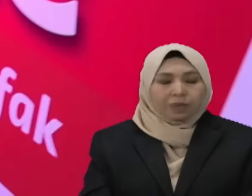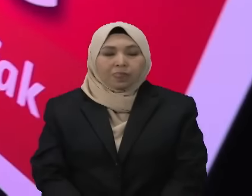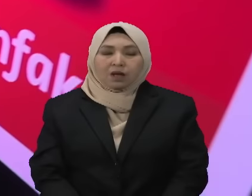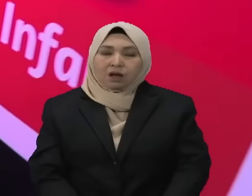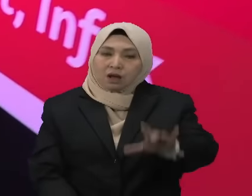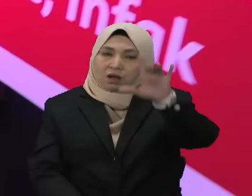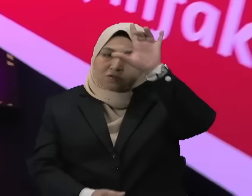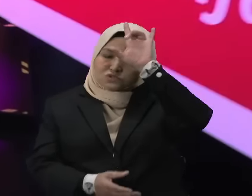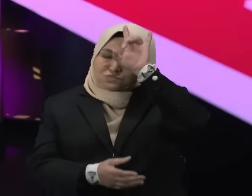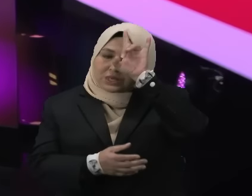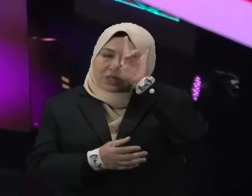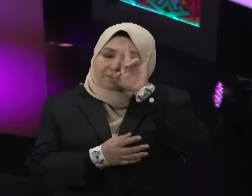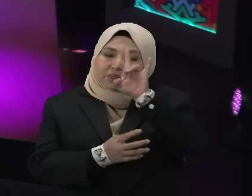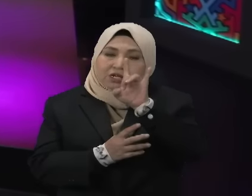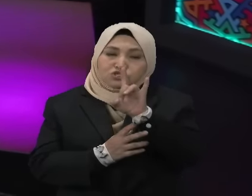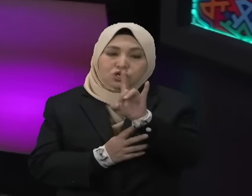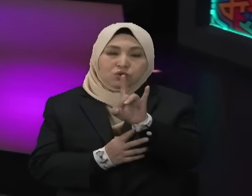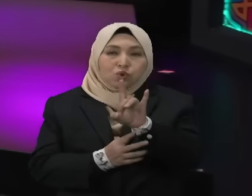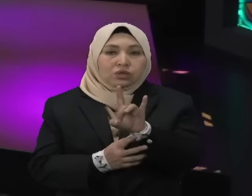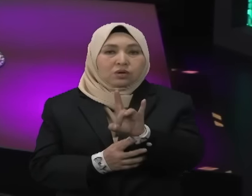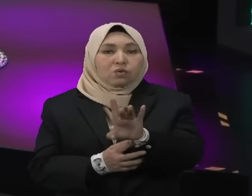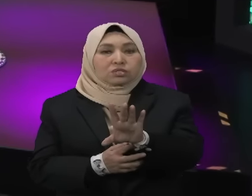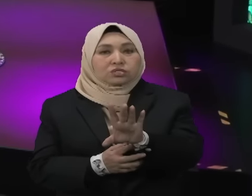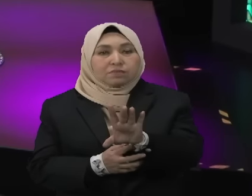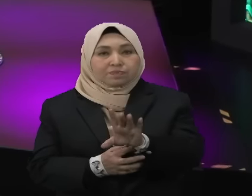A'udzu billahi minasy syaithanir rajim.